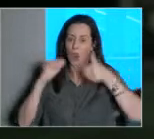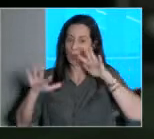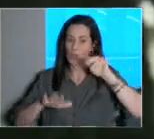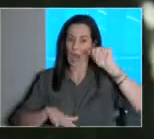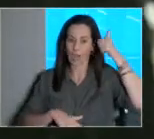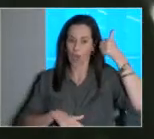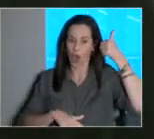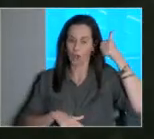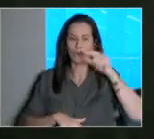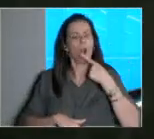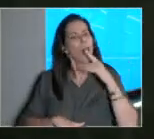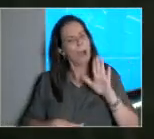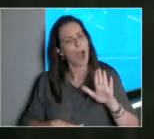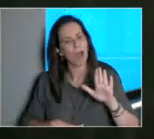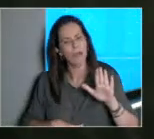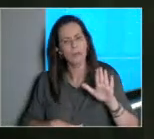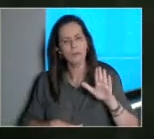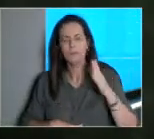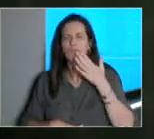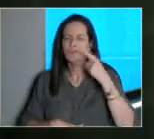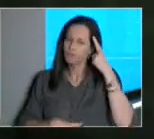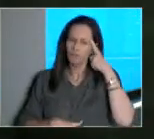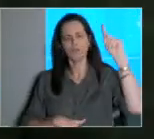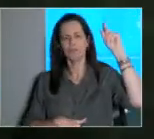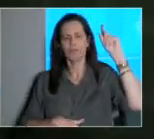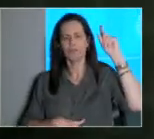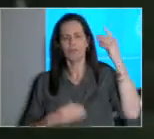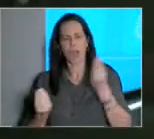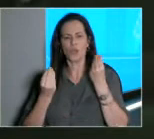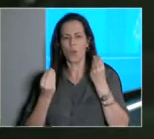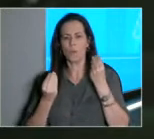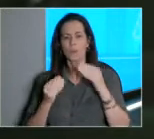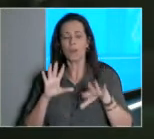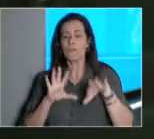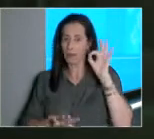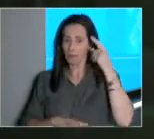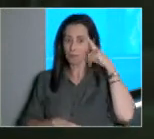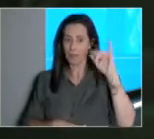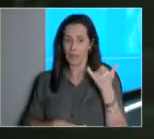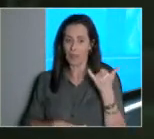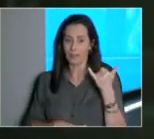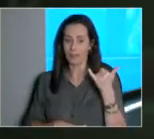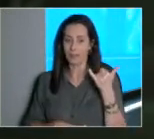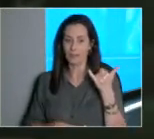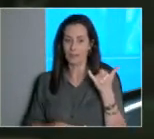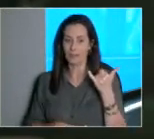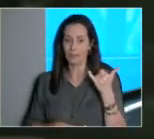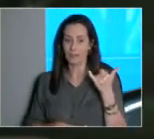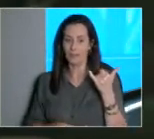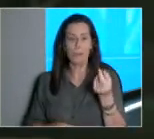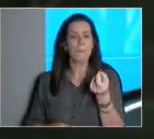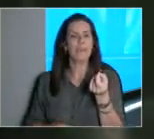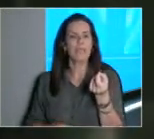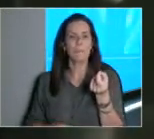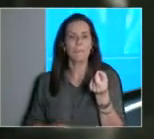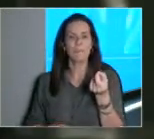הממשלה הראשון. אז הוא אמר, הראש היהודי ימציא לנו פטנטים. וימציאו לו פטנטים. יותר נכון,